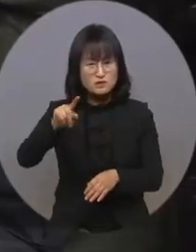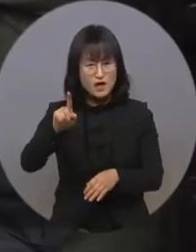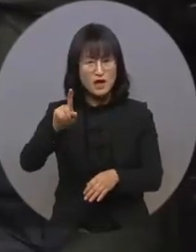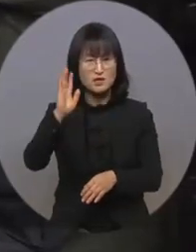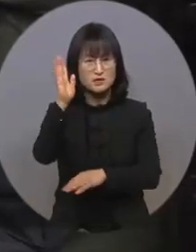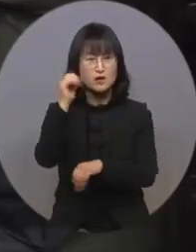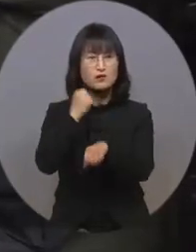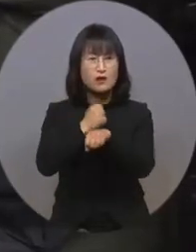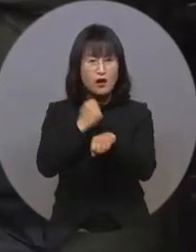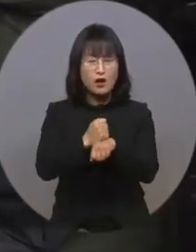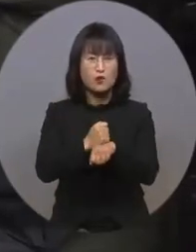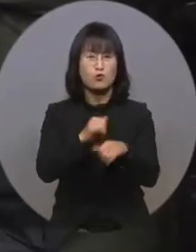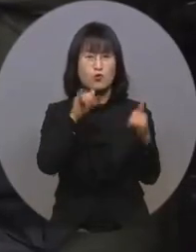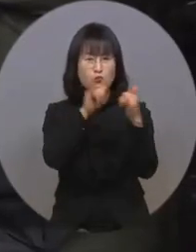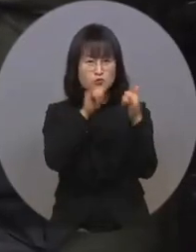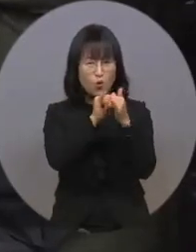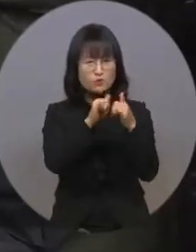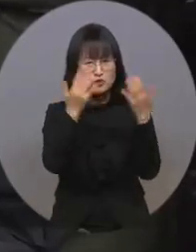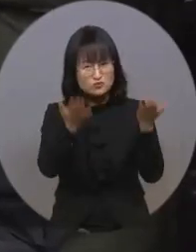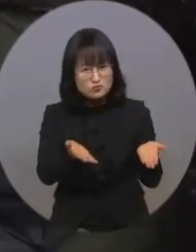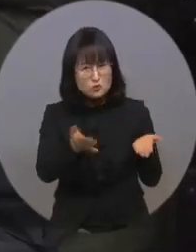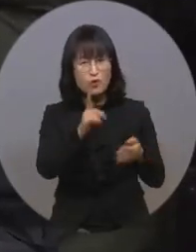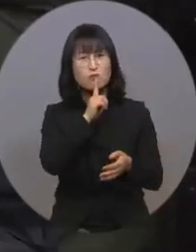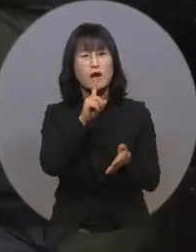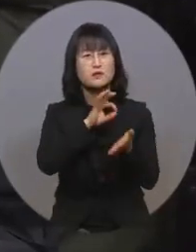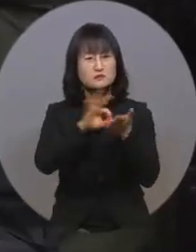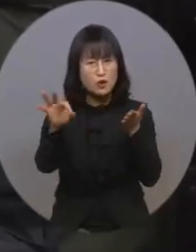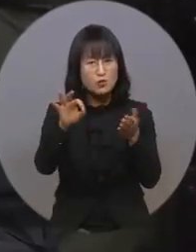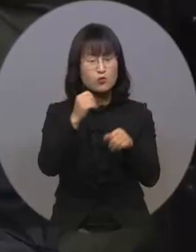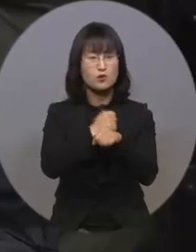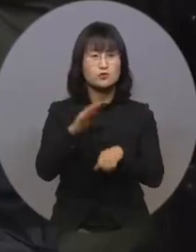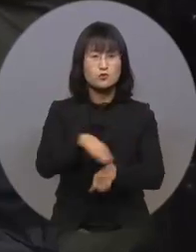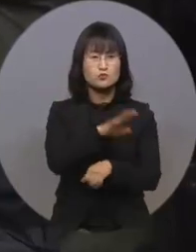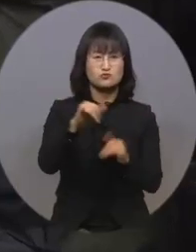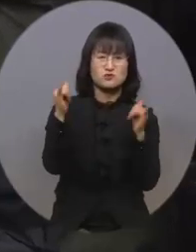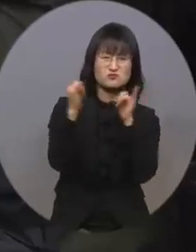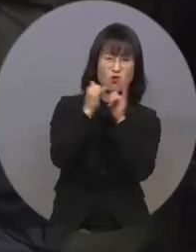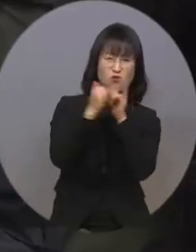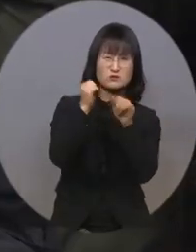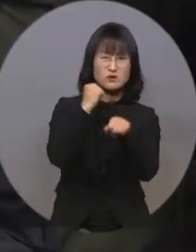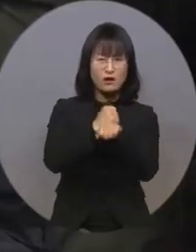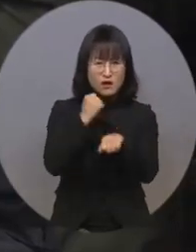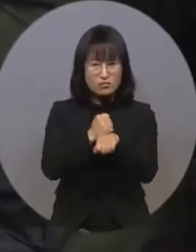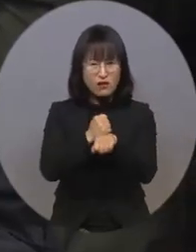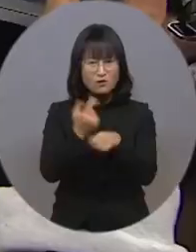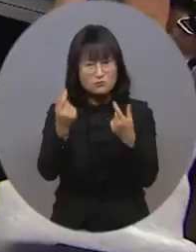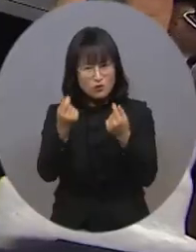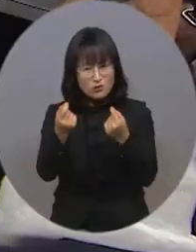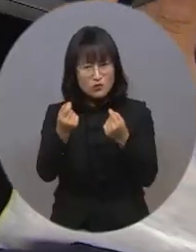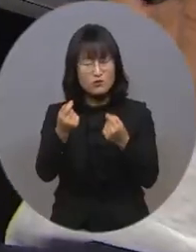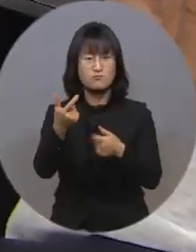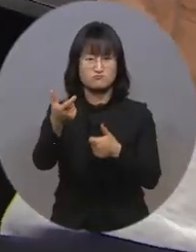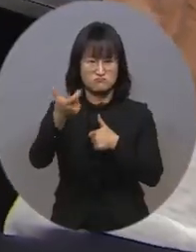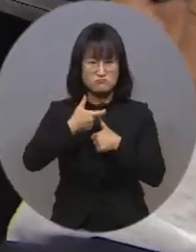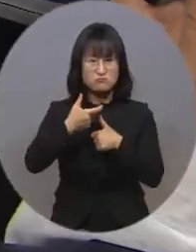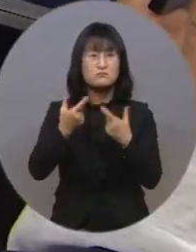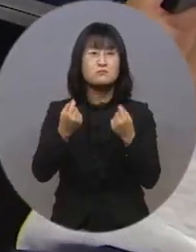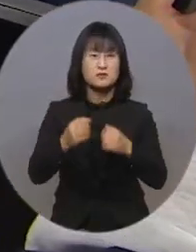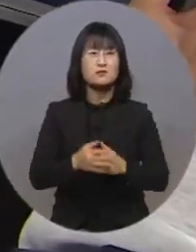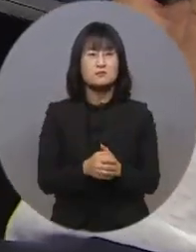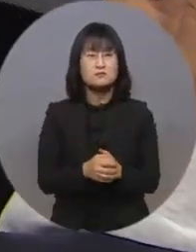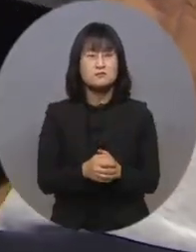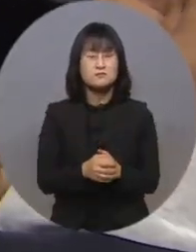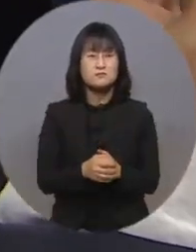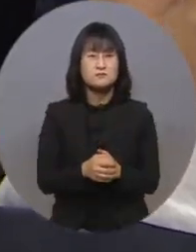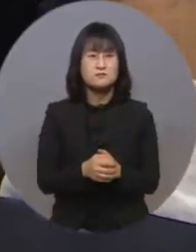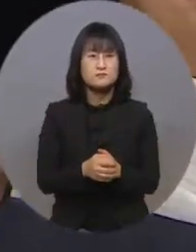바로 휴전이라는 말까지 쓰면서 우리를 전쟁의 대상으로 삼았습니다. 전쟁. 탑승 못합니까? 예, 예.